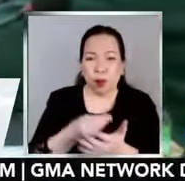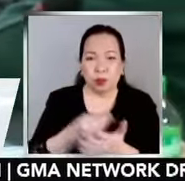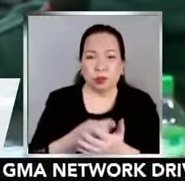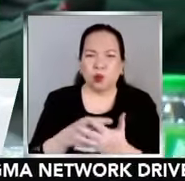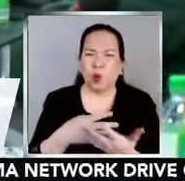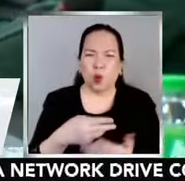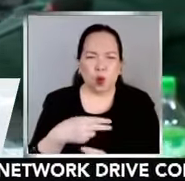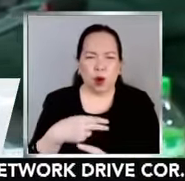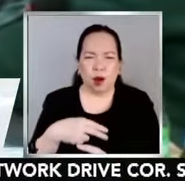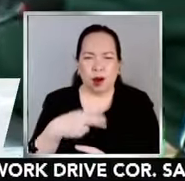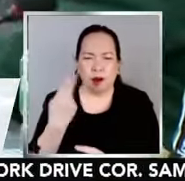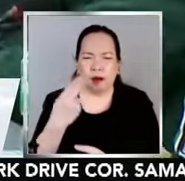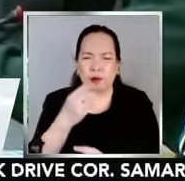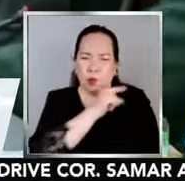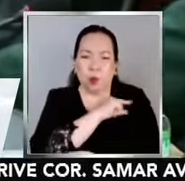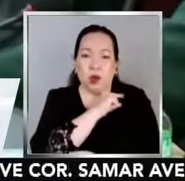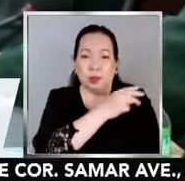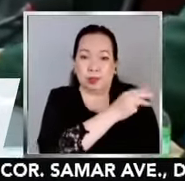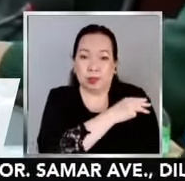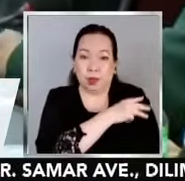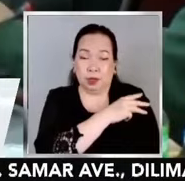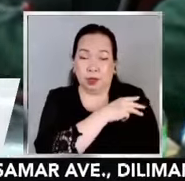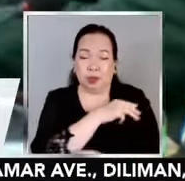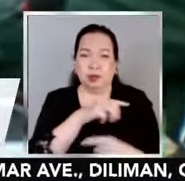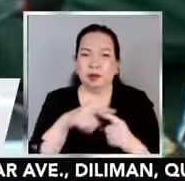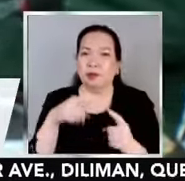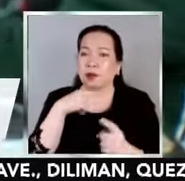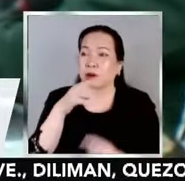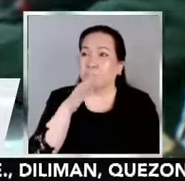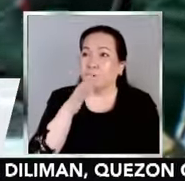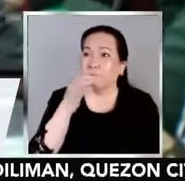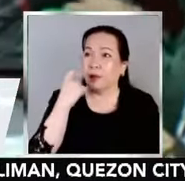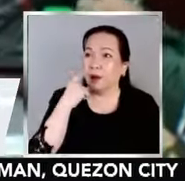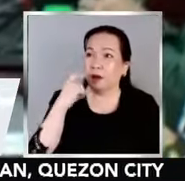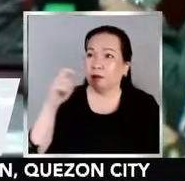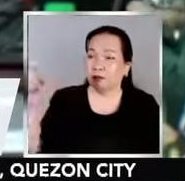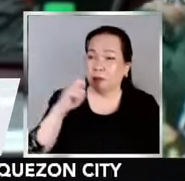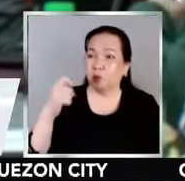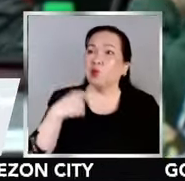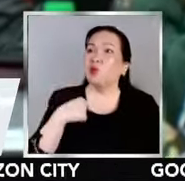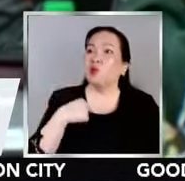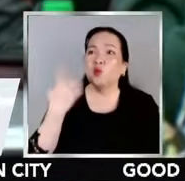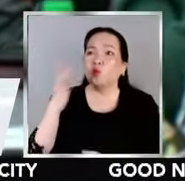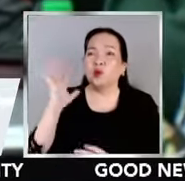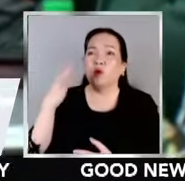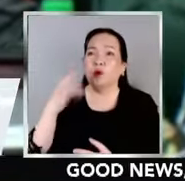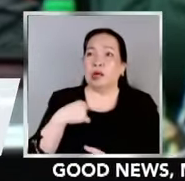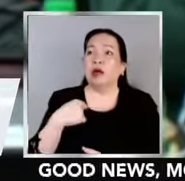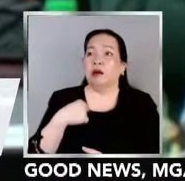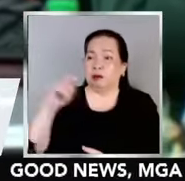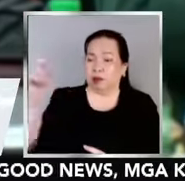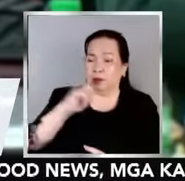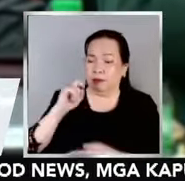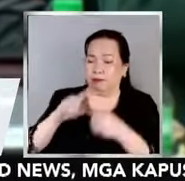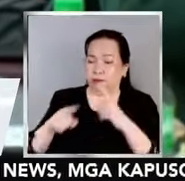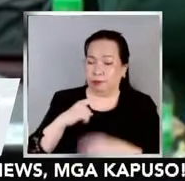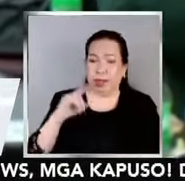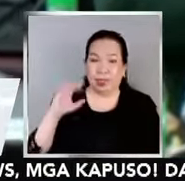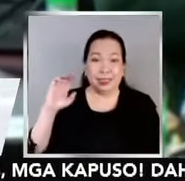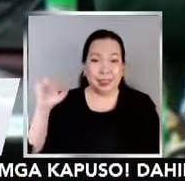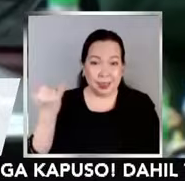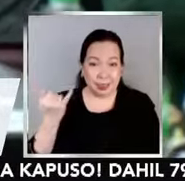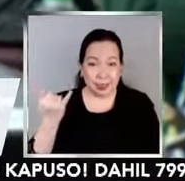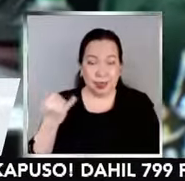marijuana. Pero sabi ng kanyang ina kanina, tinext lang at pinapunta si Jonel ng kaibigang si CJ Marbella sa kaniyang bahay